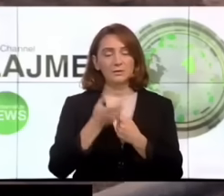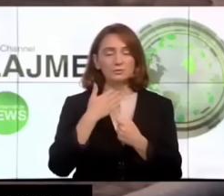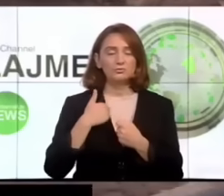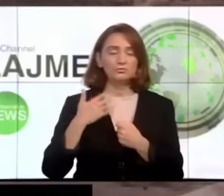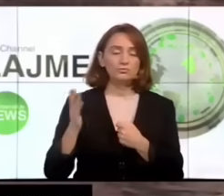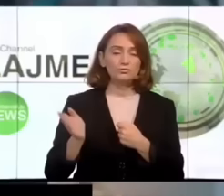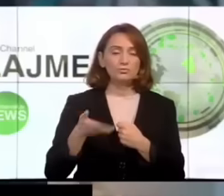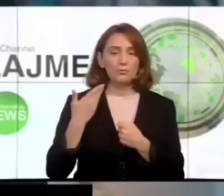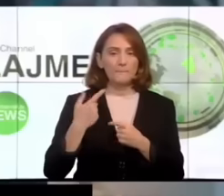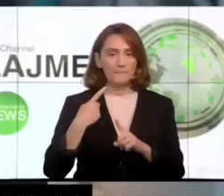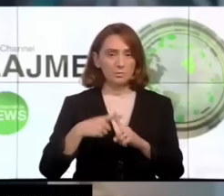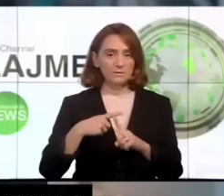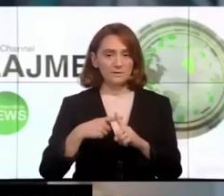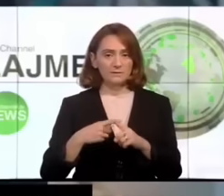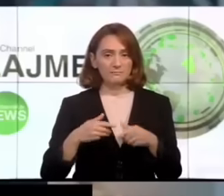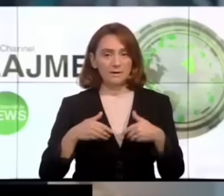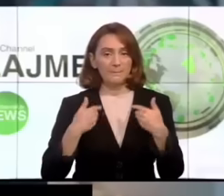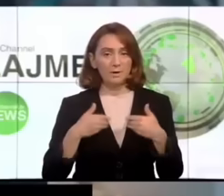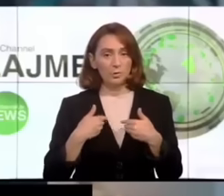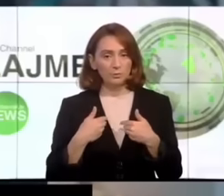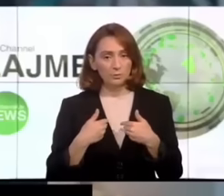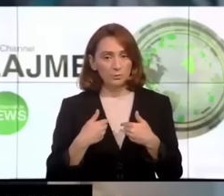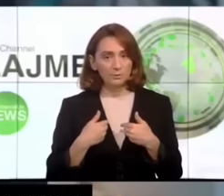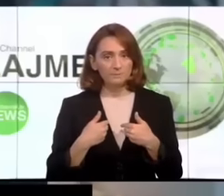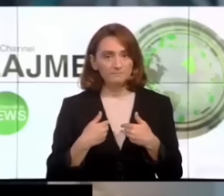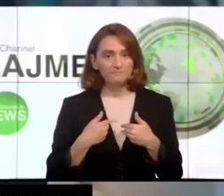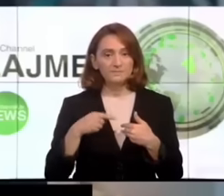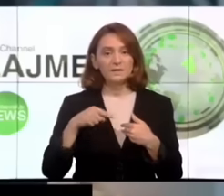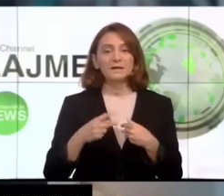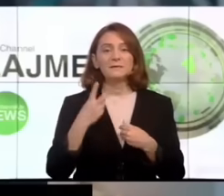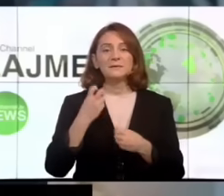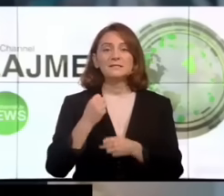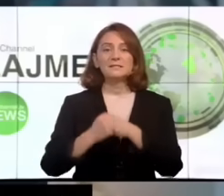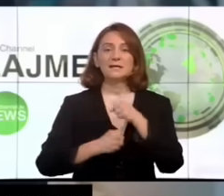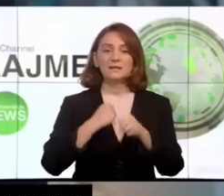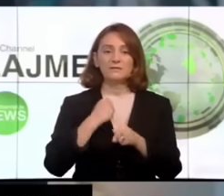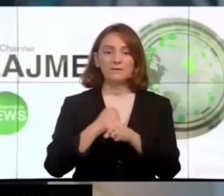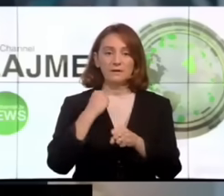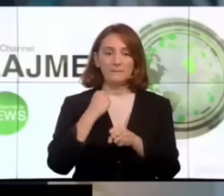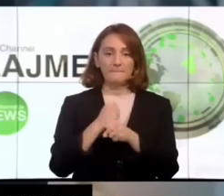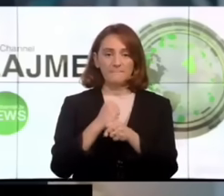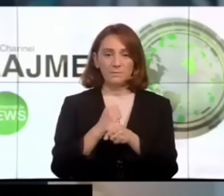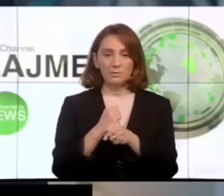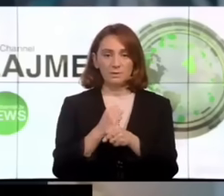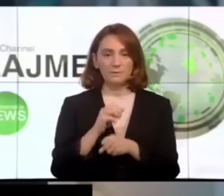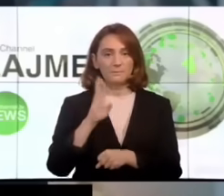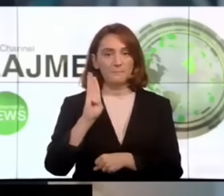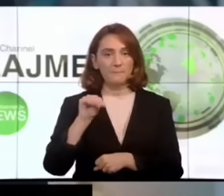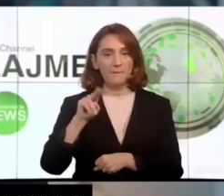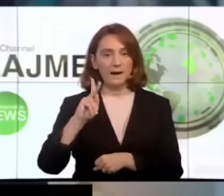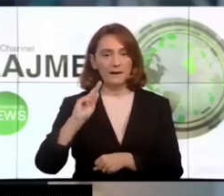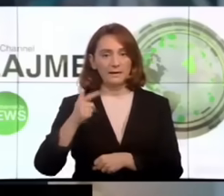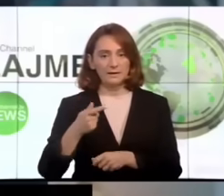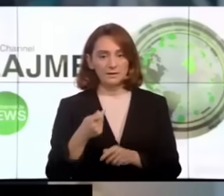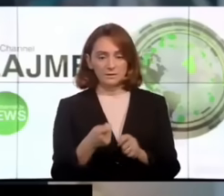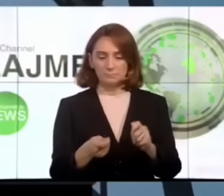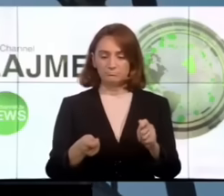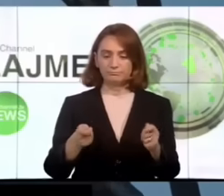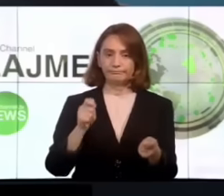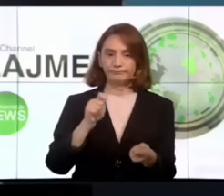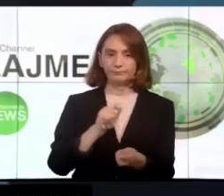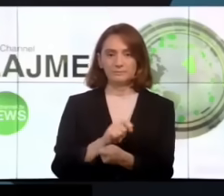to say that the Bankers Jam kënaqur të them se Bankers kanë transformuar ndjeshëm industrinë e naftës në